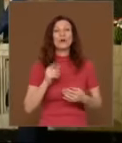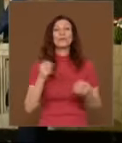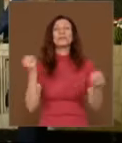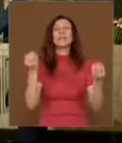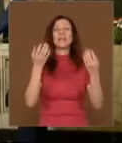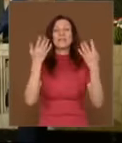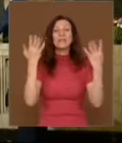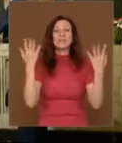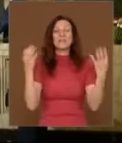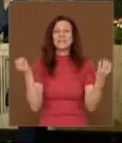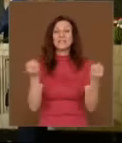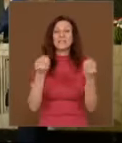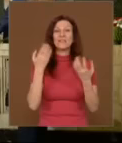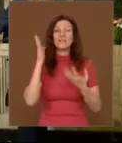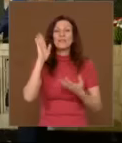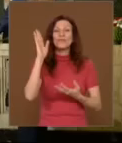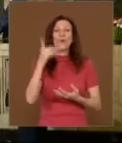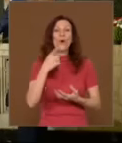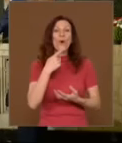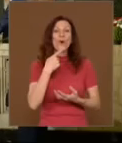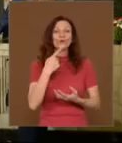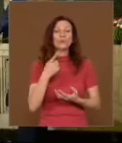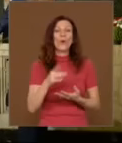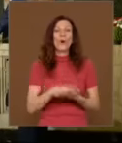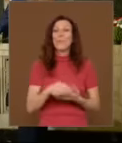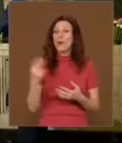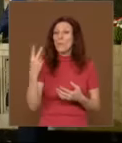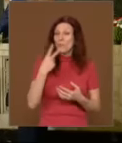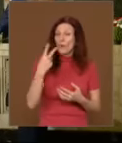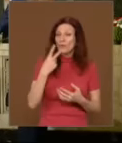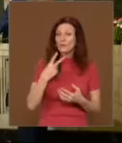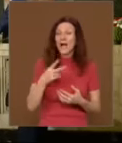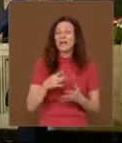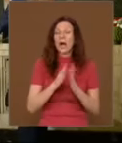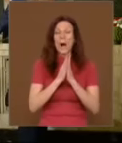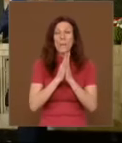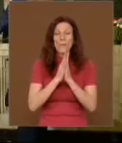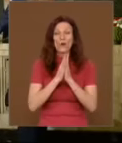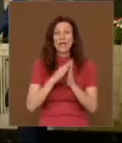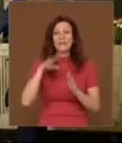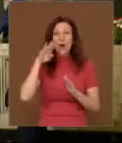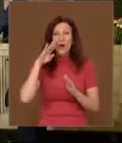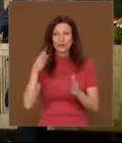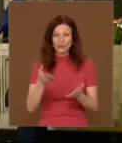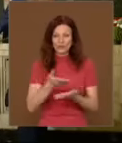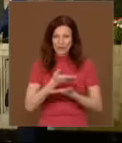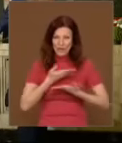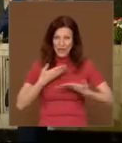Сега богослужението продължава след изпълнението на канона с неговите